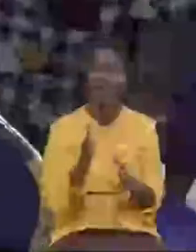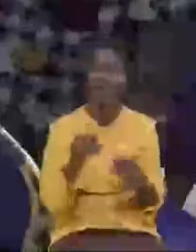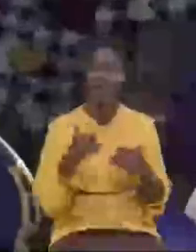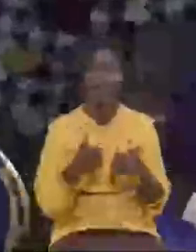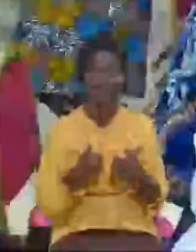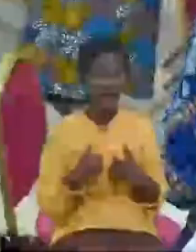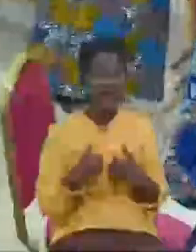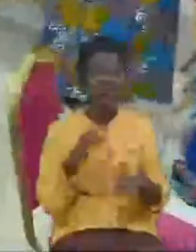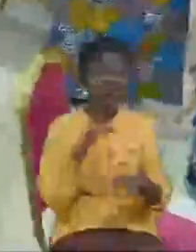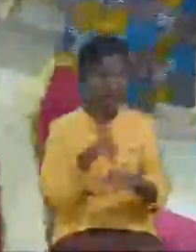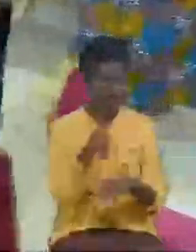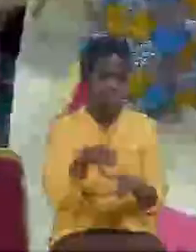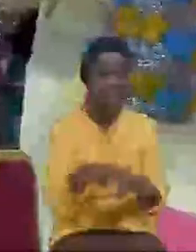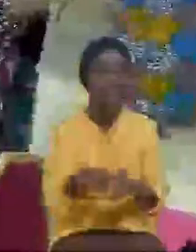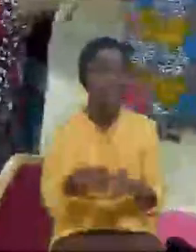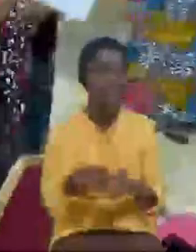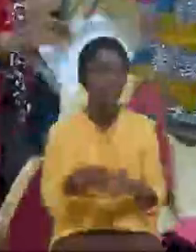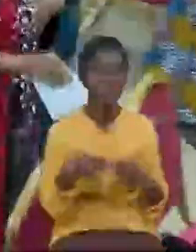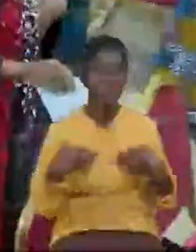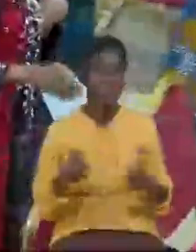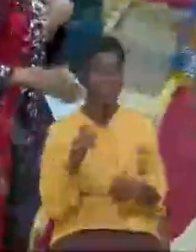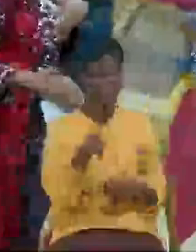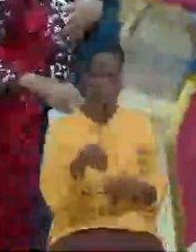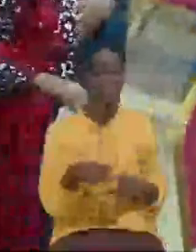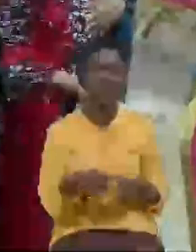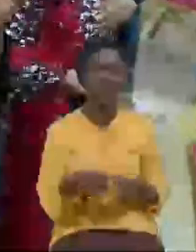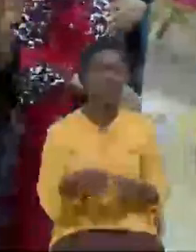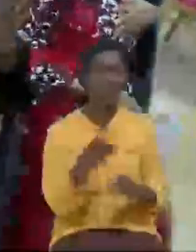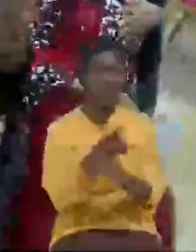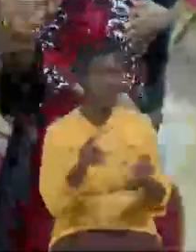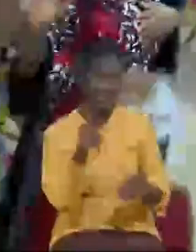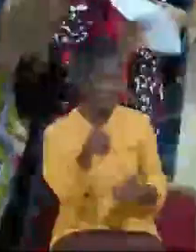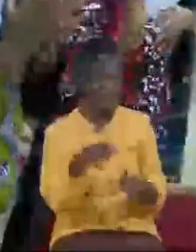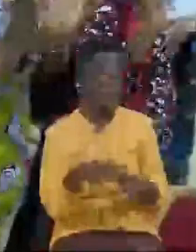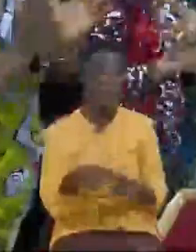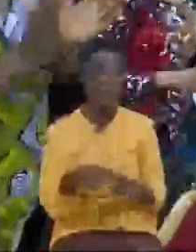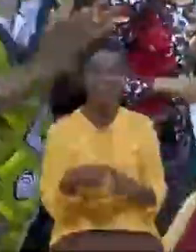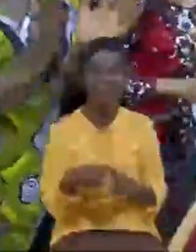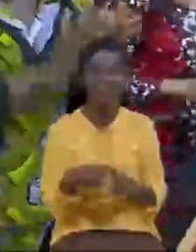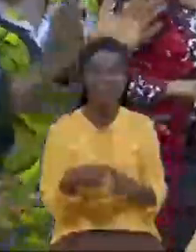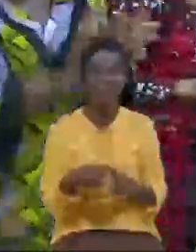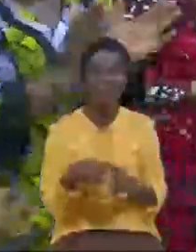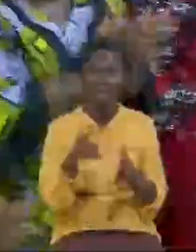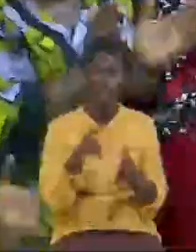Dieu t'a touché. Il t'a guéri. Il t'a délivré.